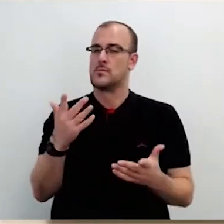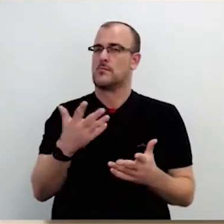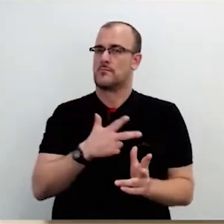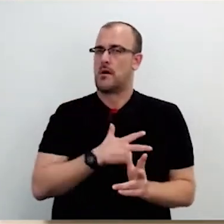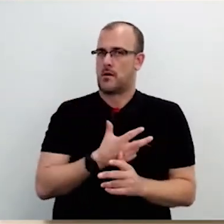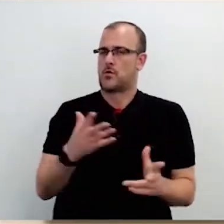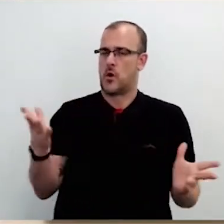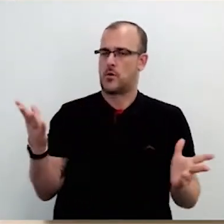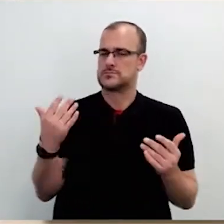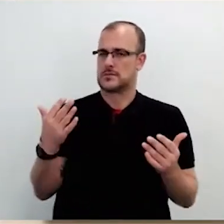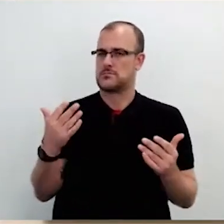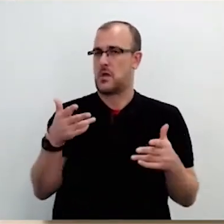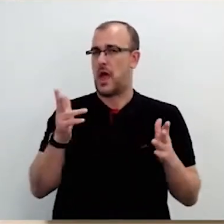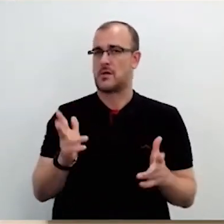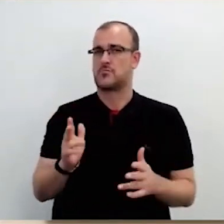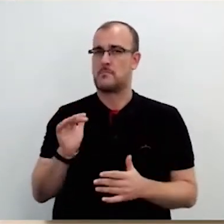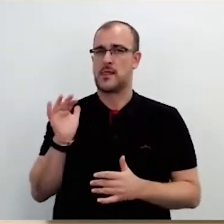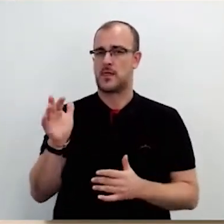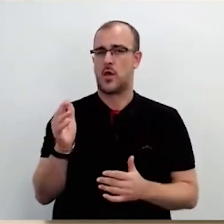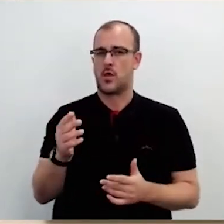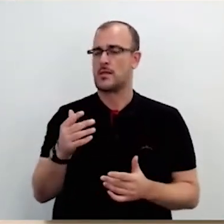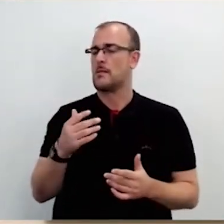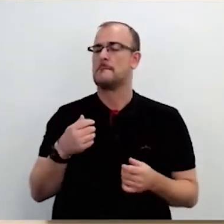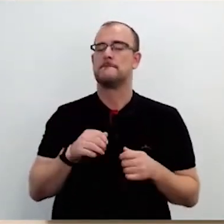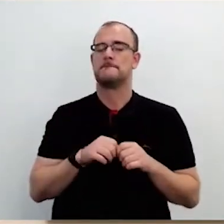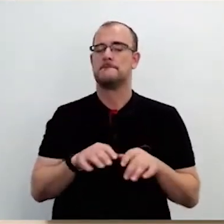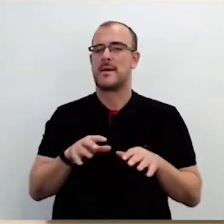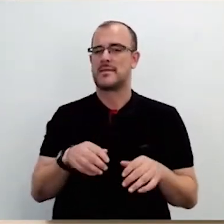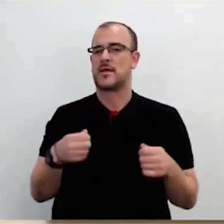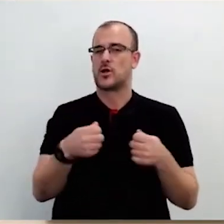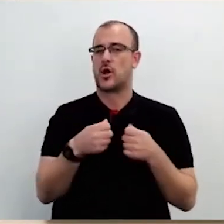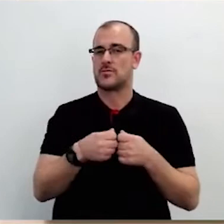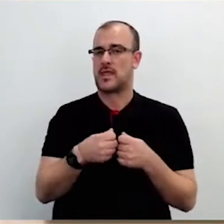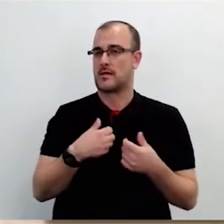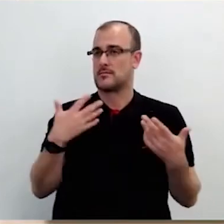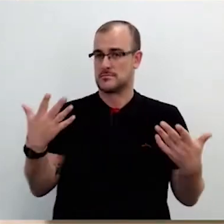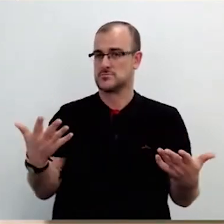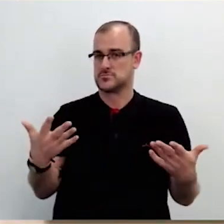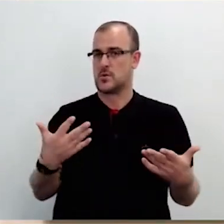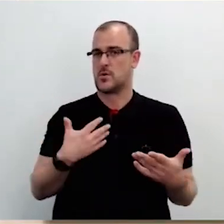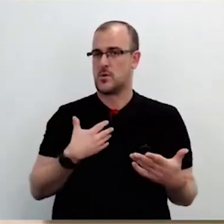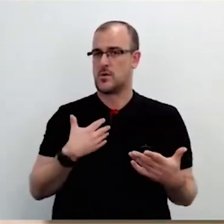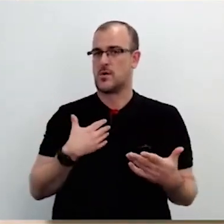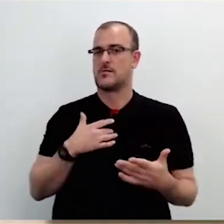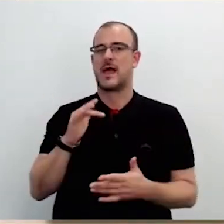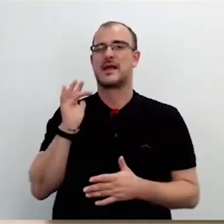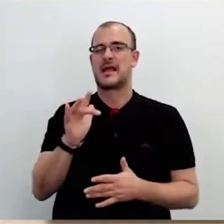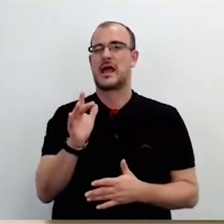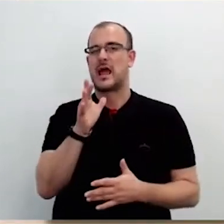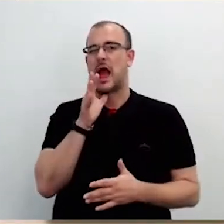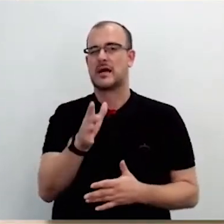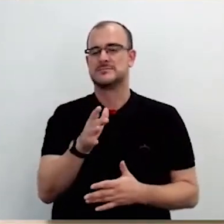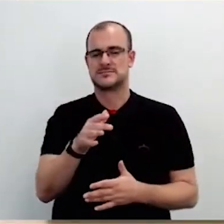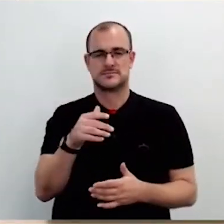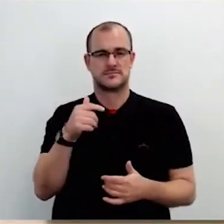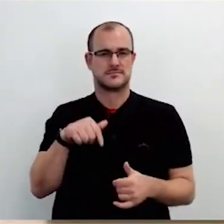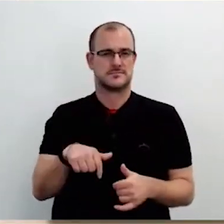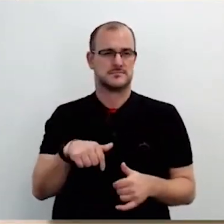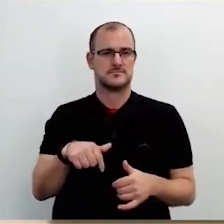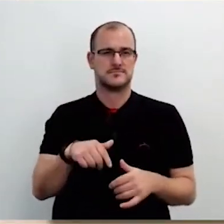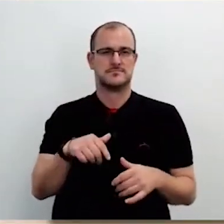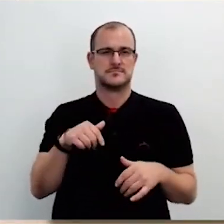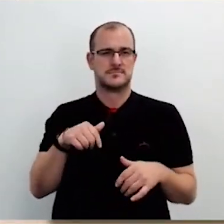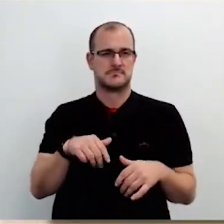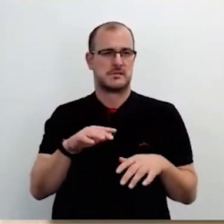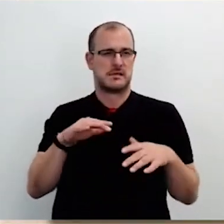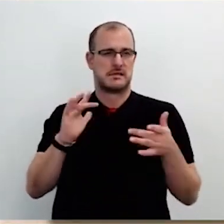große Kampagne, 800 Millionen Medienkontakte haben wir mit unserer Gegen Hass im Netz Kampagne ja erreicht, dann